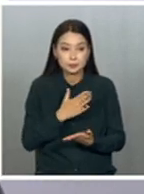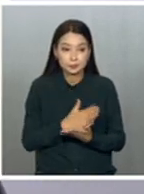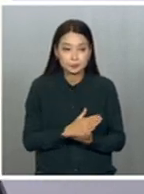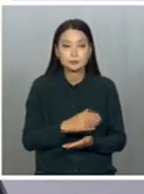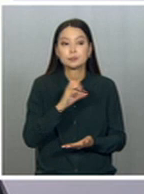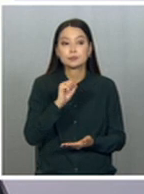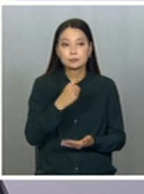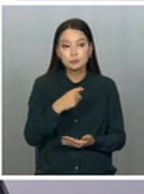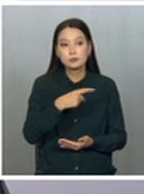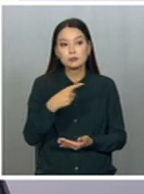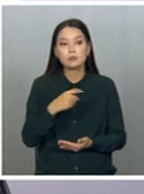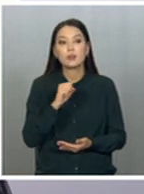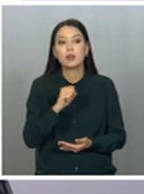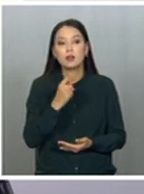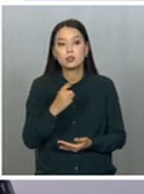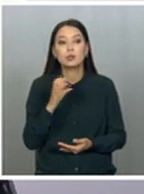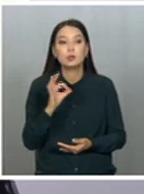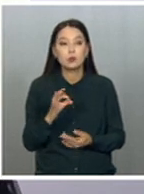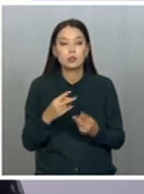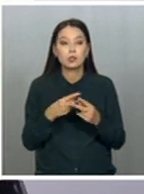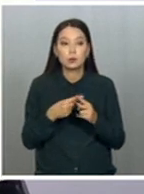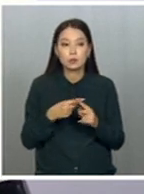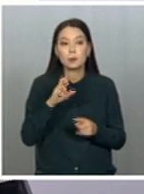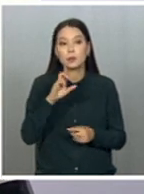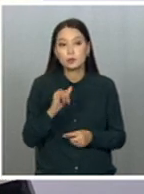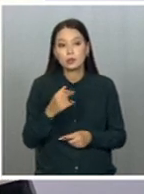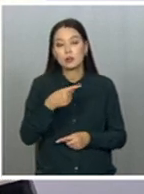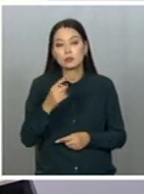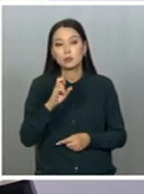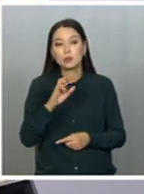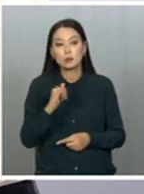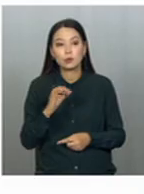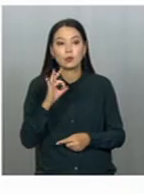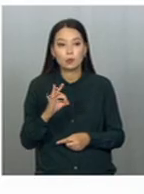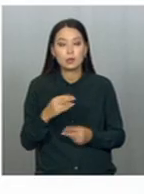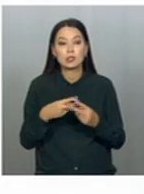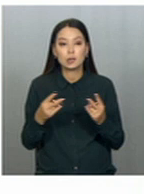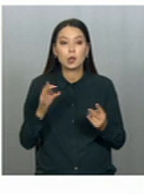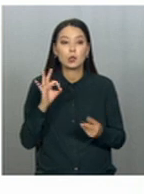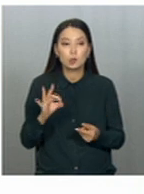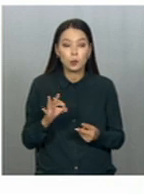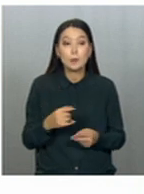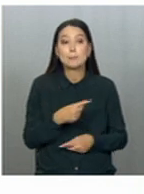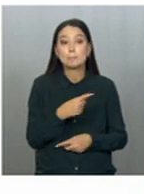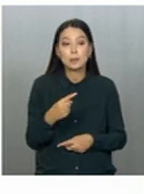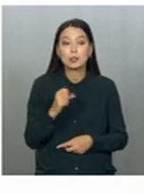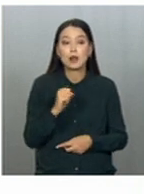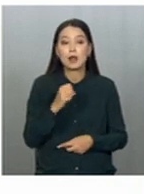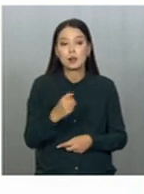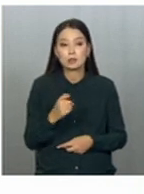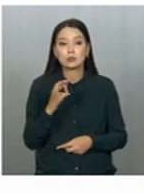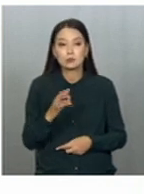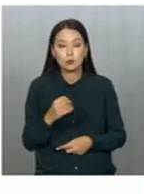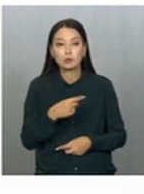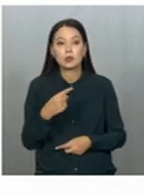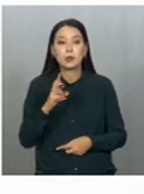AX азайтылған AX0 қосылған BY азайтылған BY0 тең 0-ге. Минус AX0